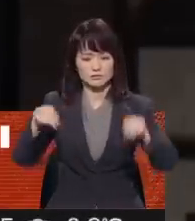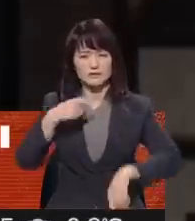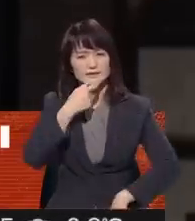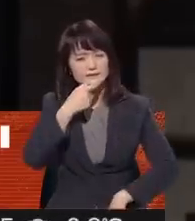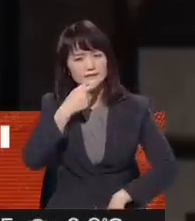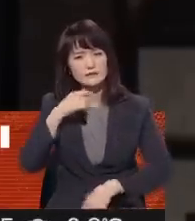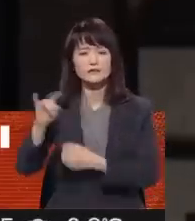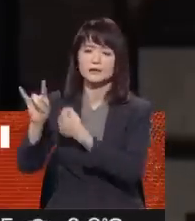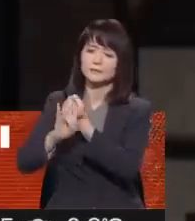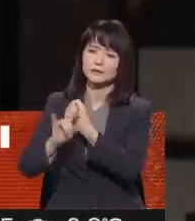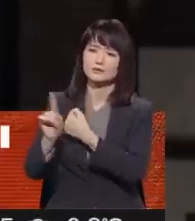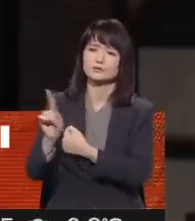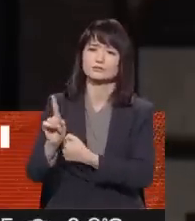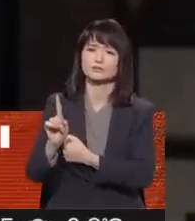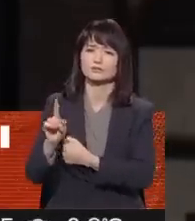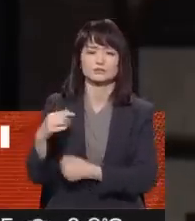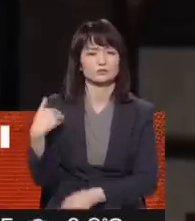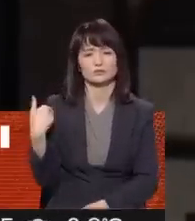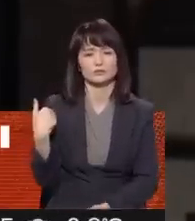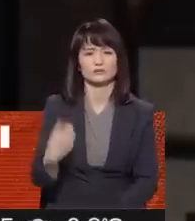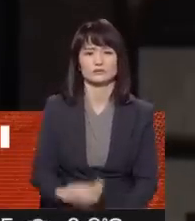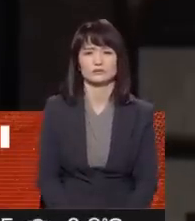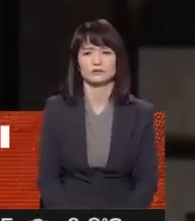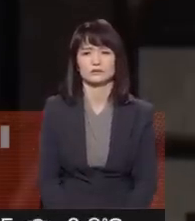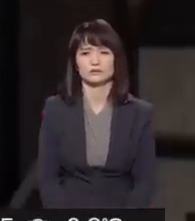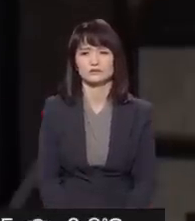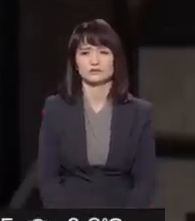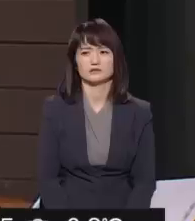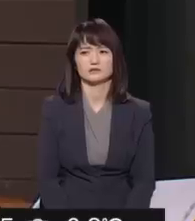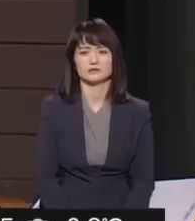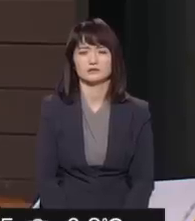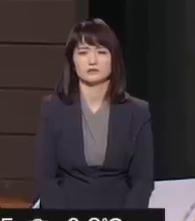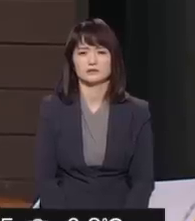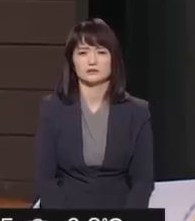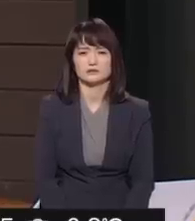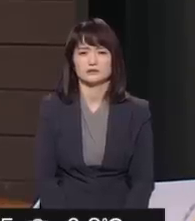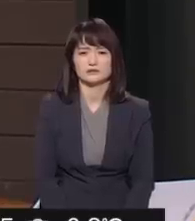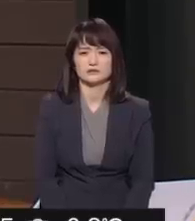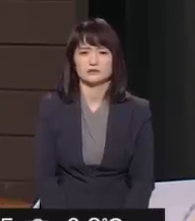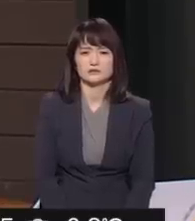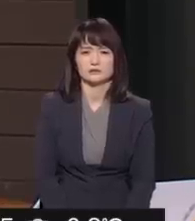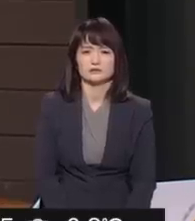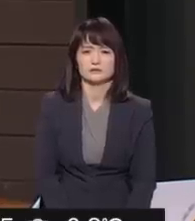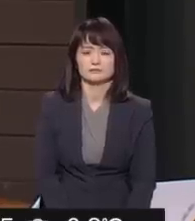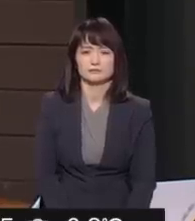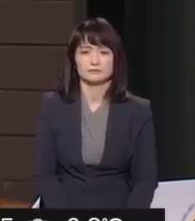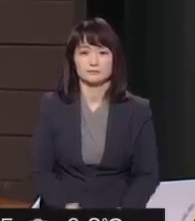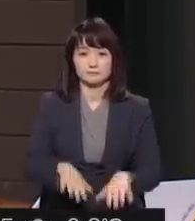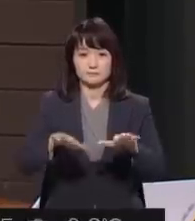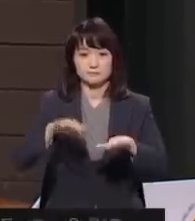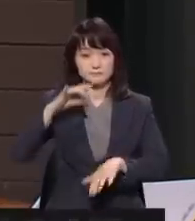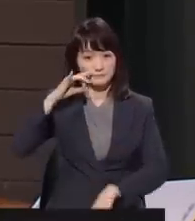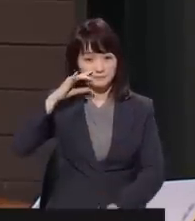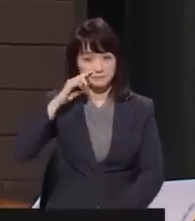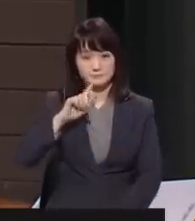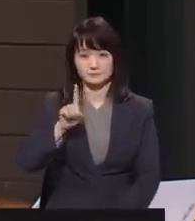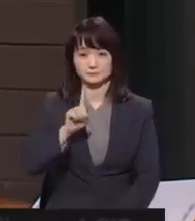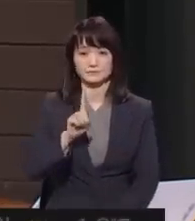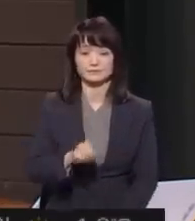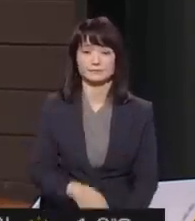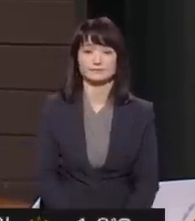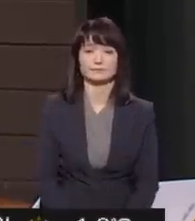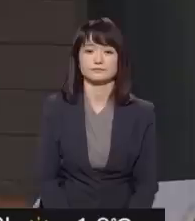핑계를 대고 있는 건지네 알 수가 없습니다 자 그러면 이쯤에서 별별 상담소 오늘의 궁금증